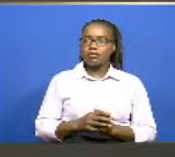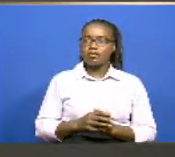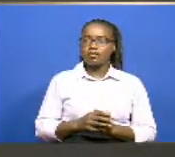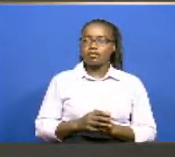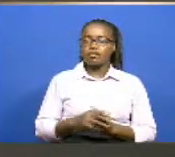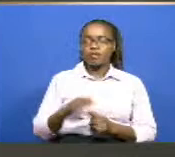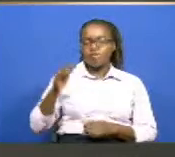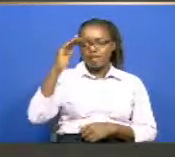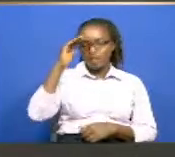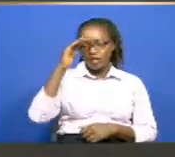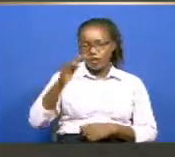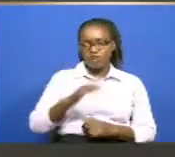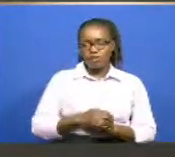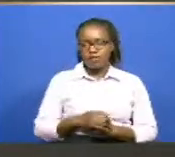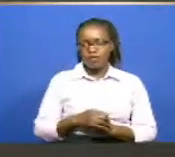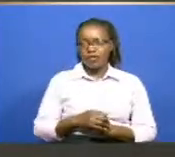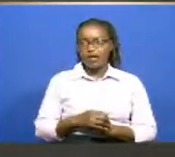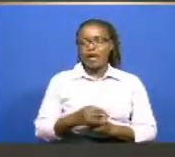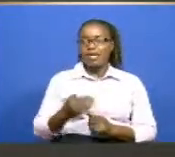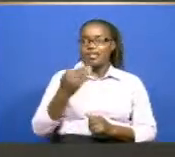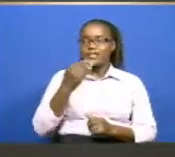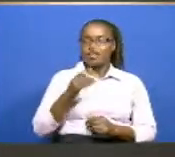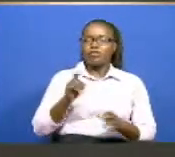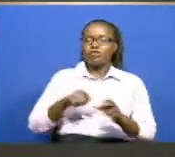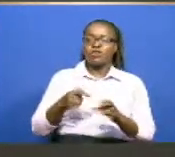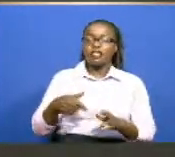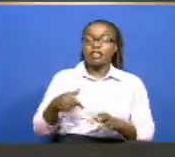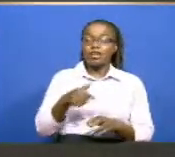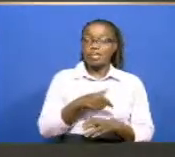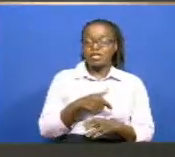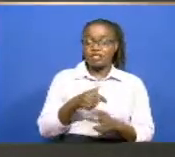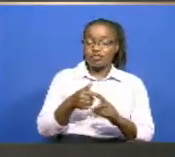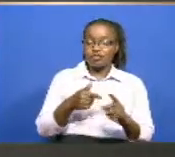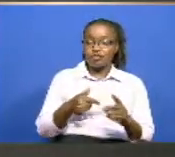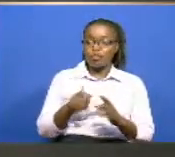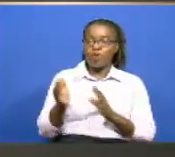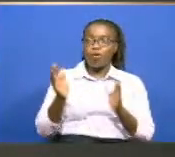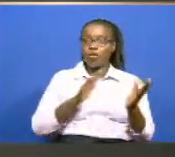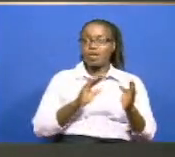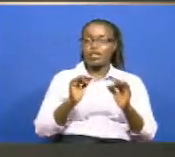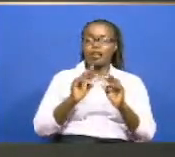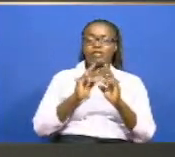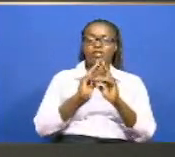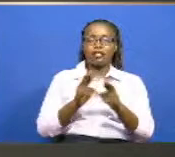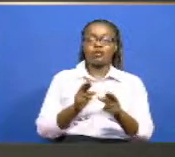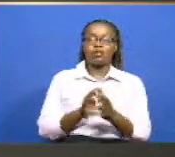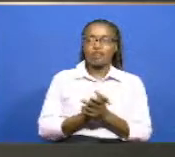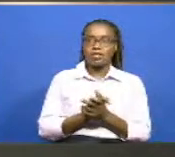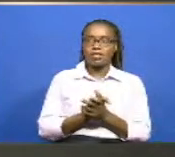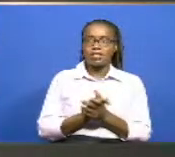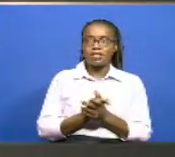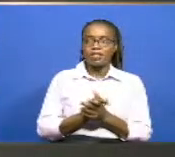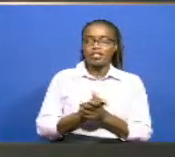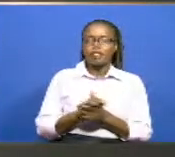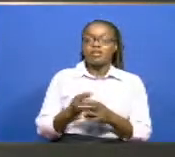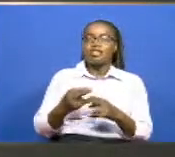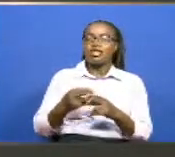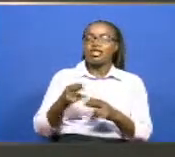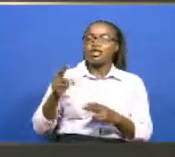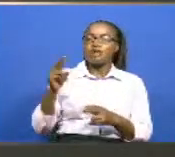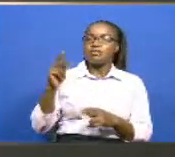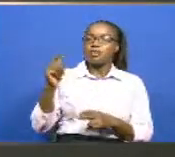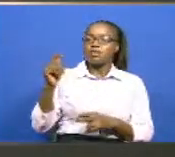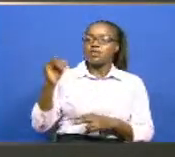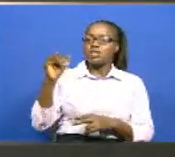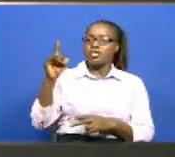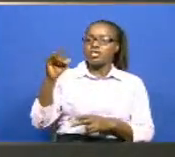Hujambo mtazamaji. Shukran sana kwa kujiunga nami kwenye utabiri wa hali ya hewa. Jina langu ni Tilio Marco. Usiku huu